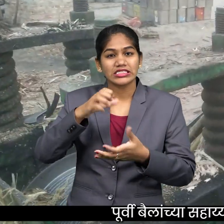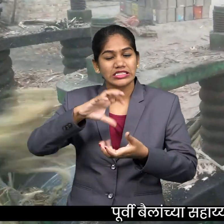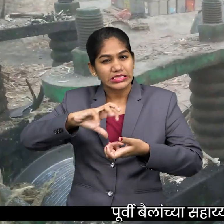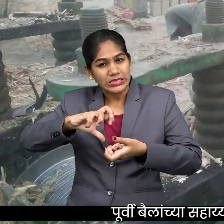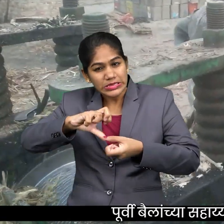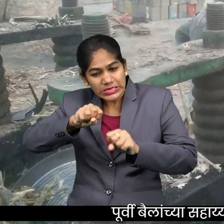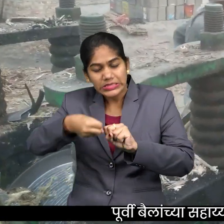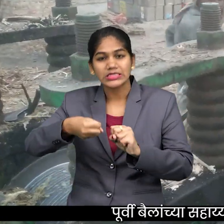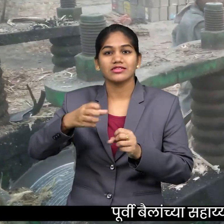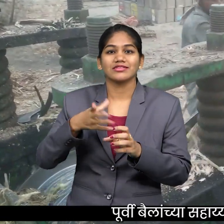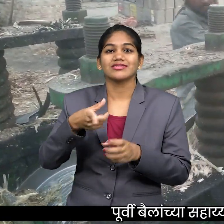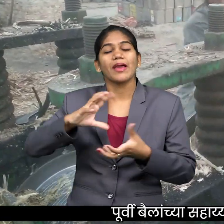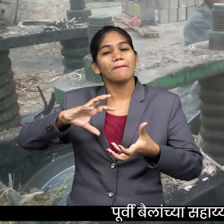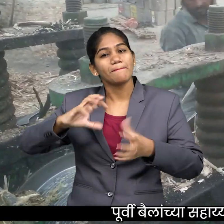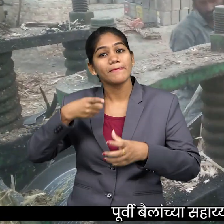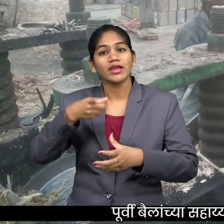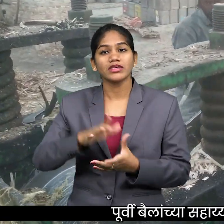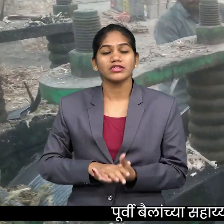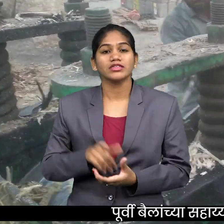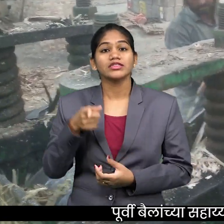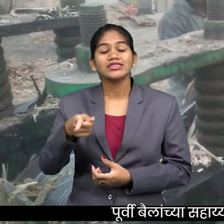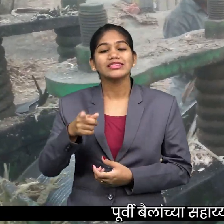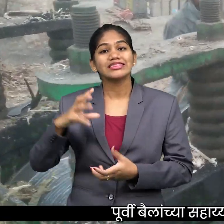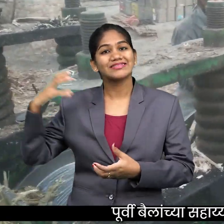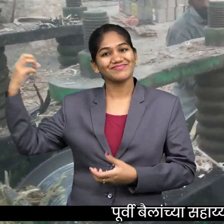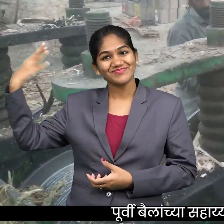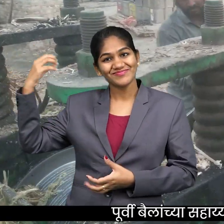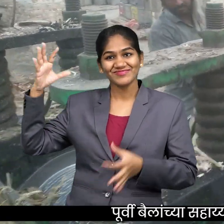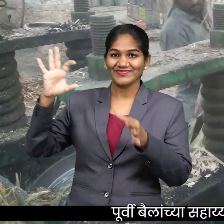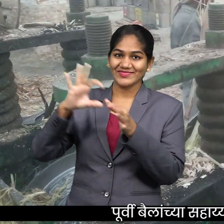पूर्वी बैलांच्या सहाय्याने ऊसाचे गाळप केले जात असे.